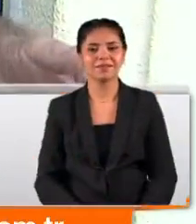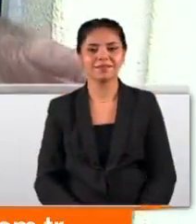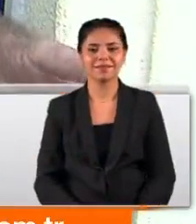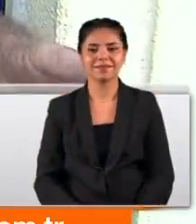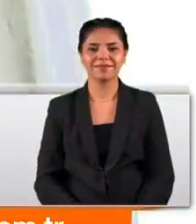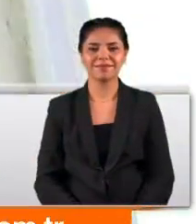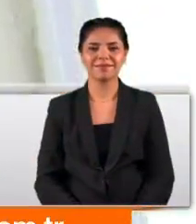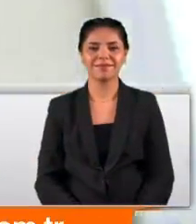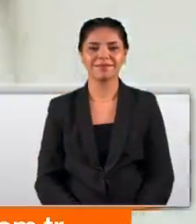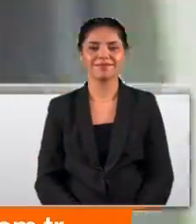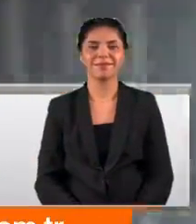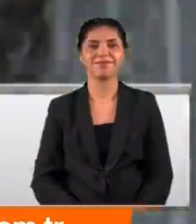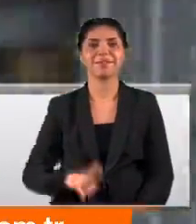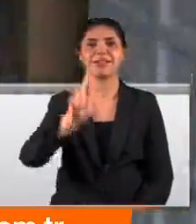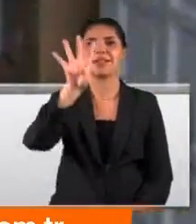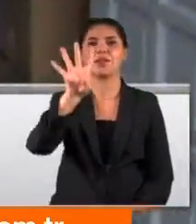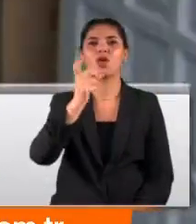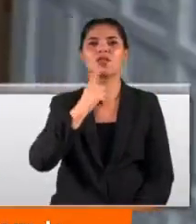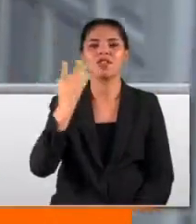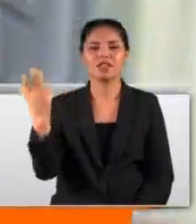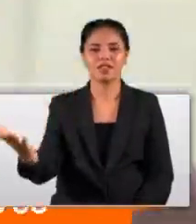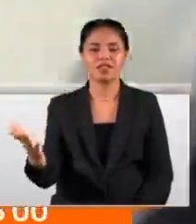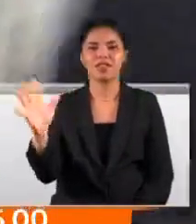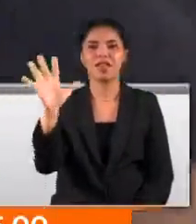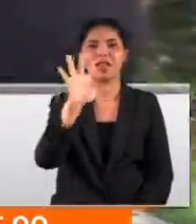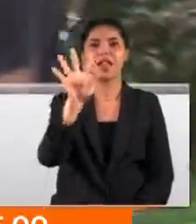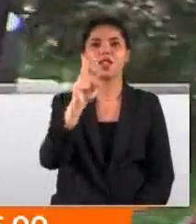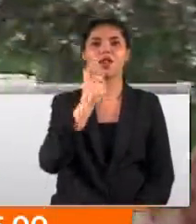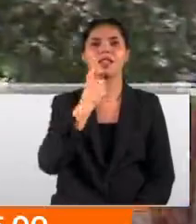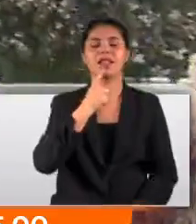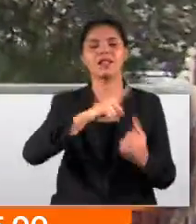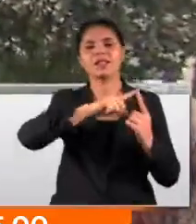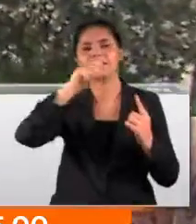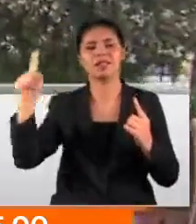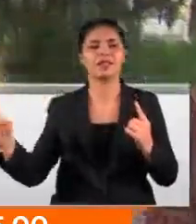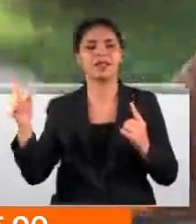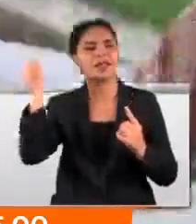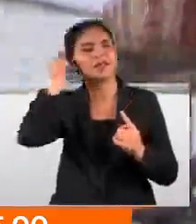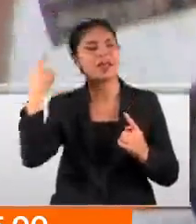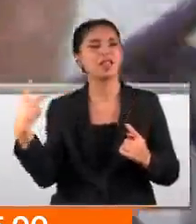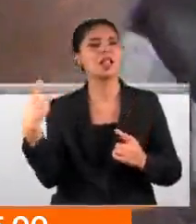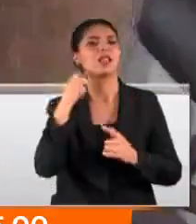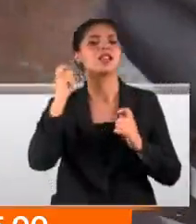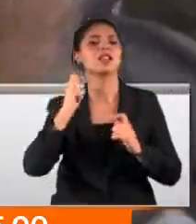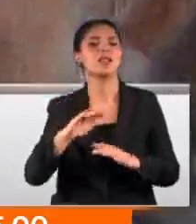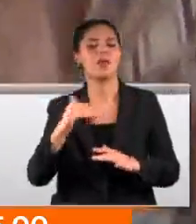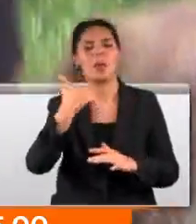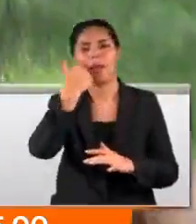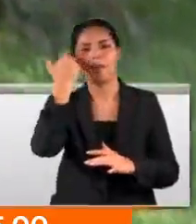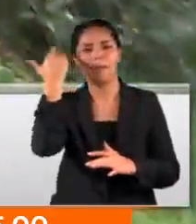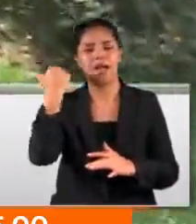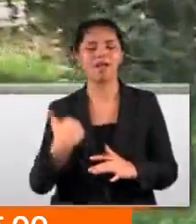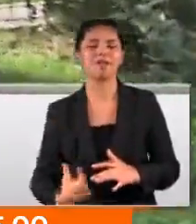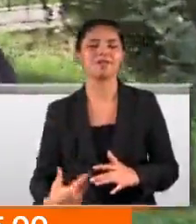Genç hissediyorum. Tam 74 yaşında ve 54 senedir ısrarla bu saçları, bu güzel beyaz ve uzun